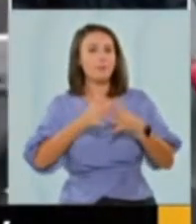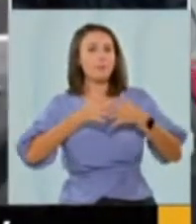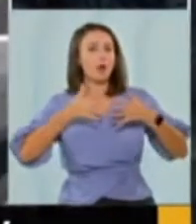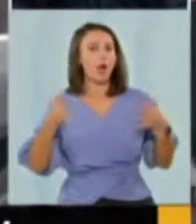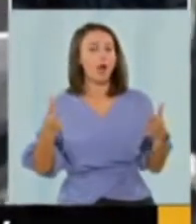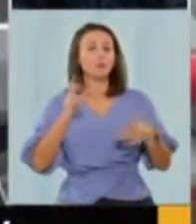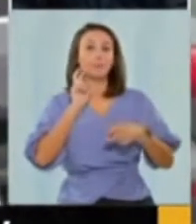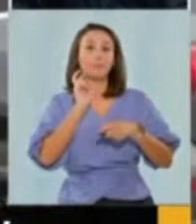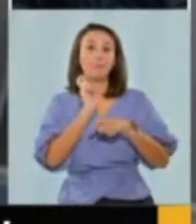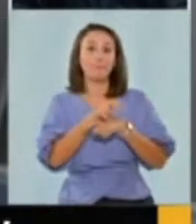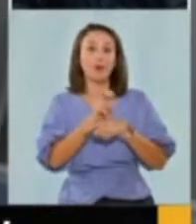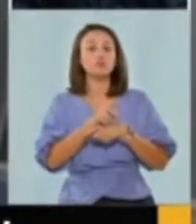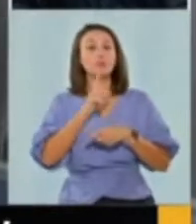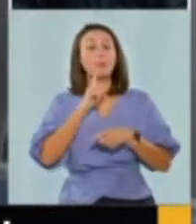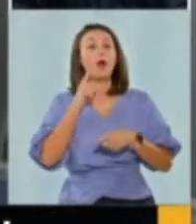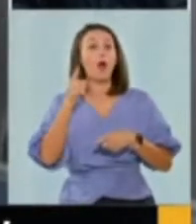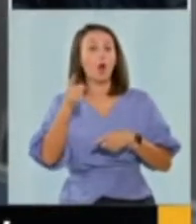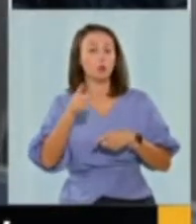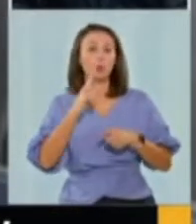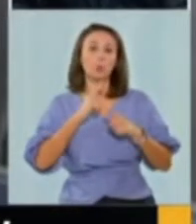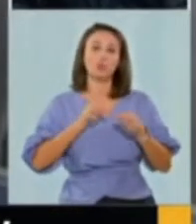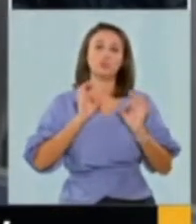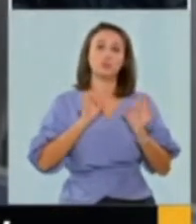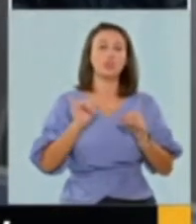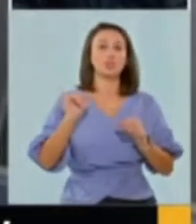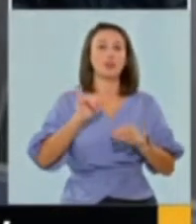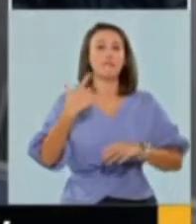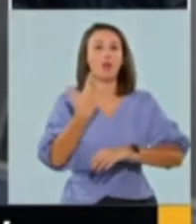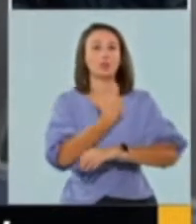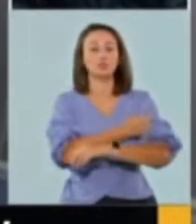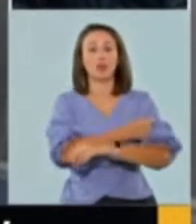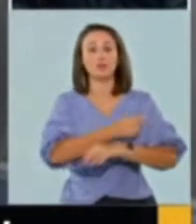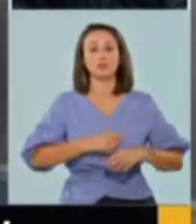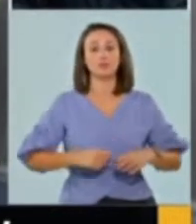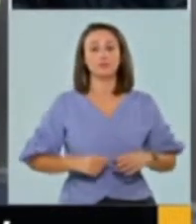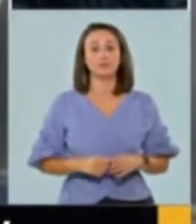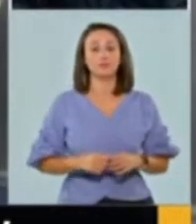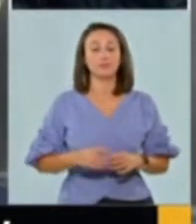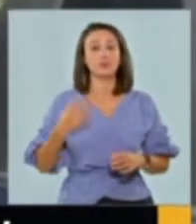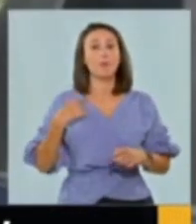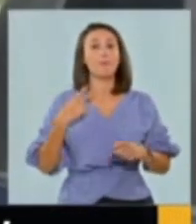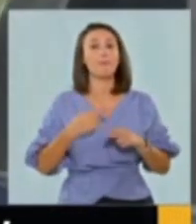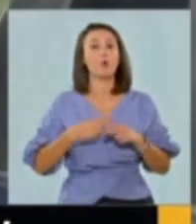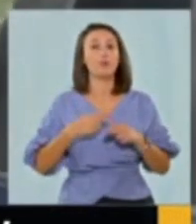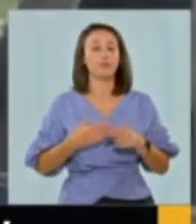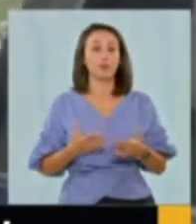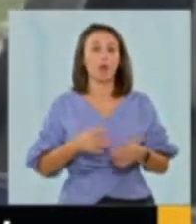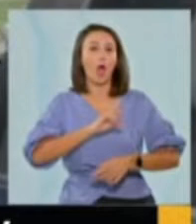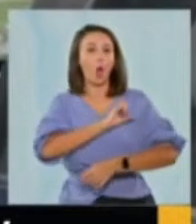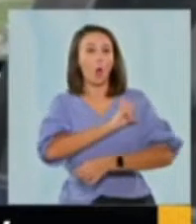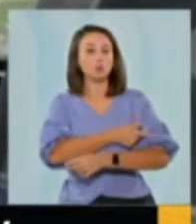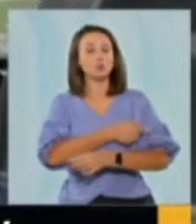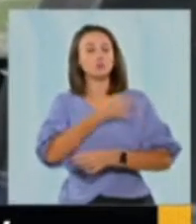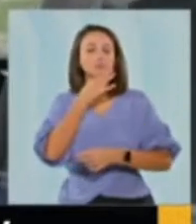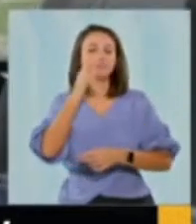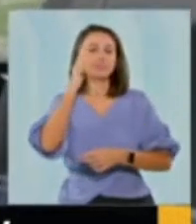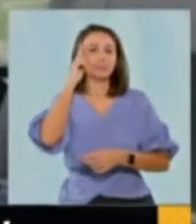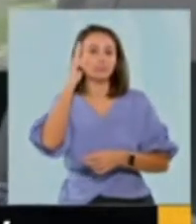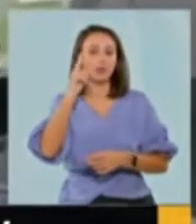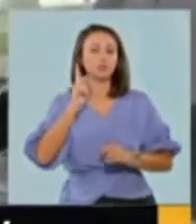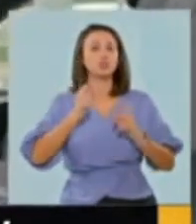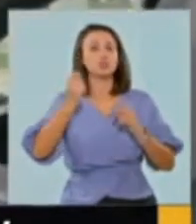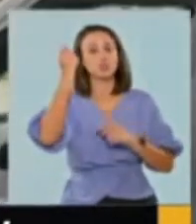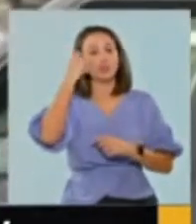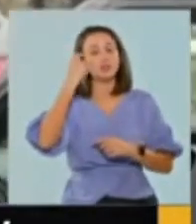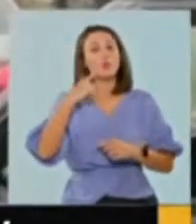care au participat acolo, cu excepția celor vaccinați, s-au infectat. Autoritățile trag speranțe că